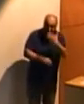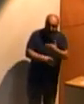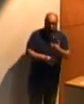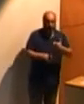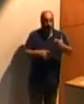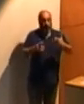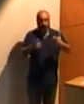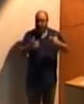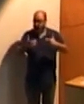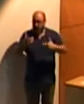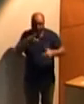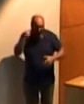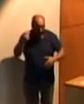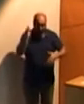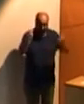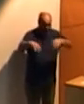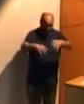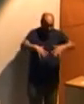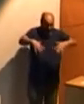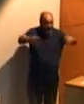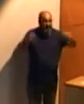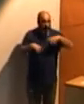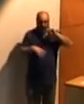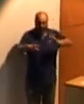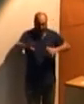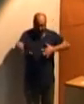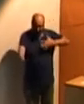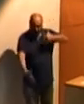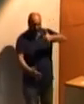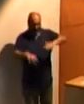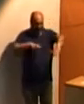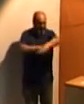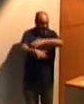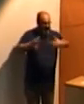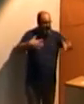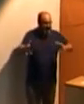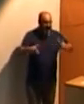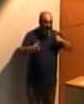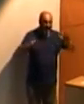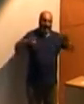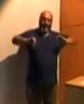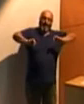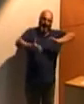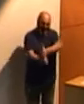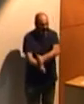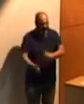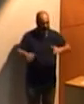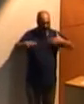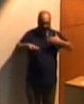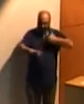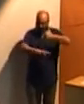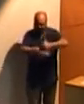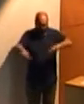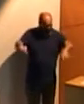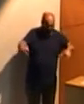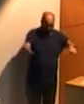pour accomplir des choses les humains vont dominer un vont dominer ces espaces mais ne vont pas d écraser ils vont les dominés ils voient aussi de les comprendre